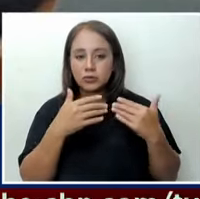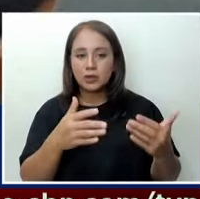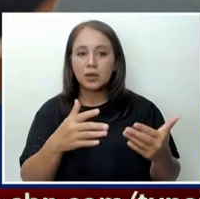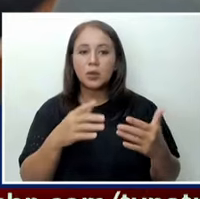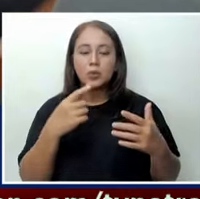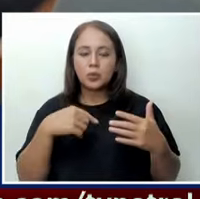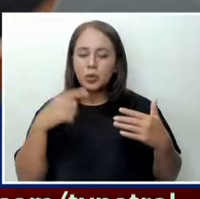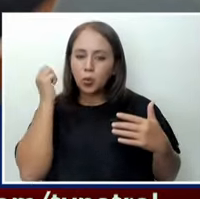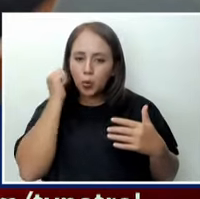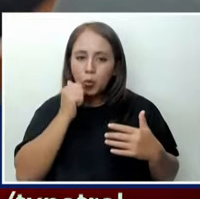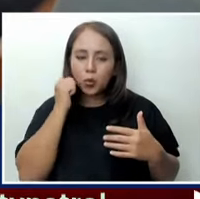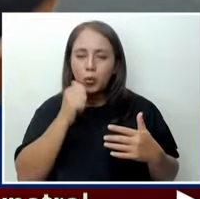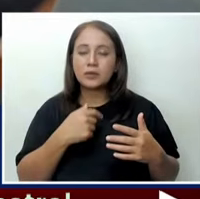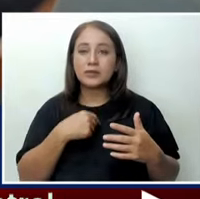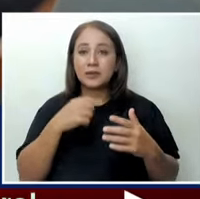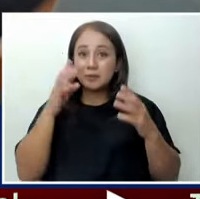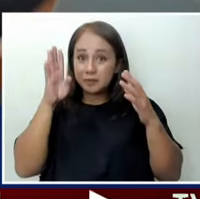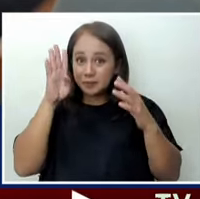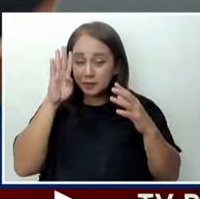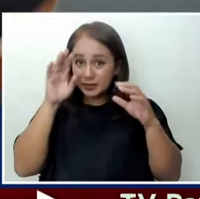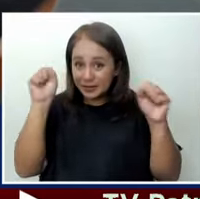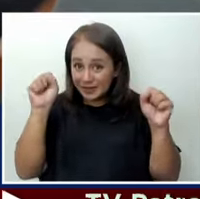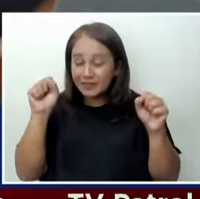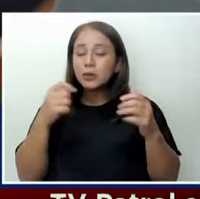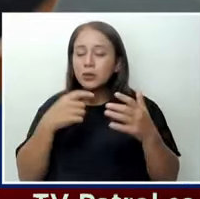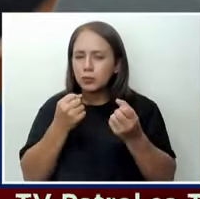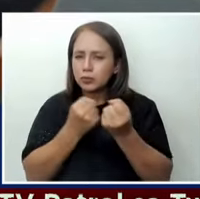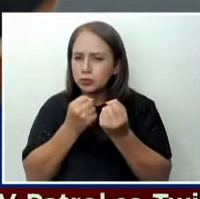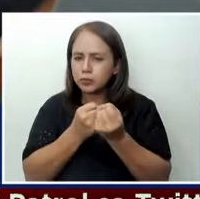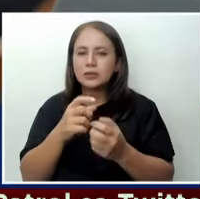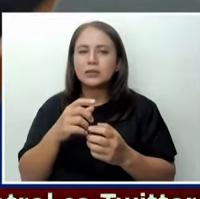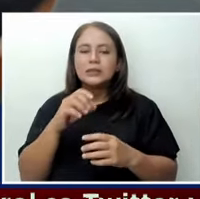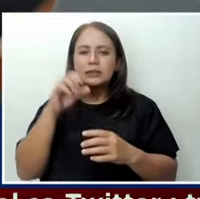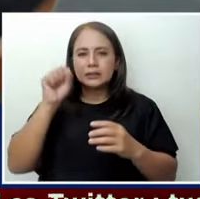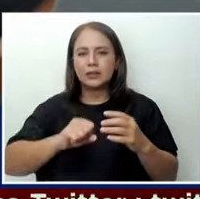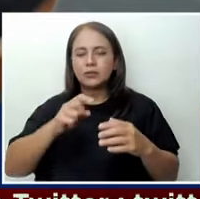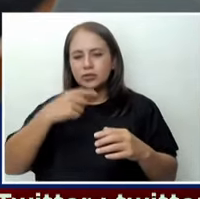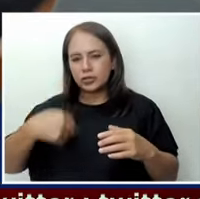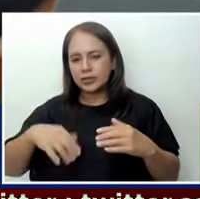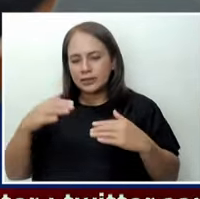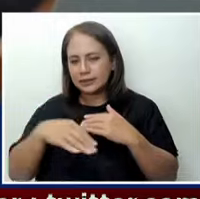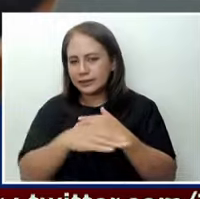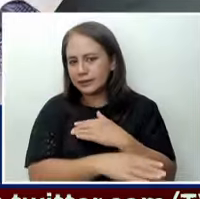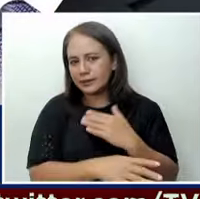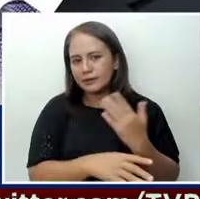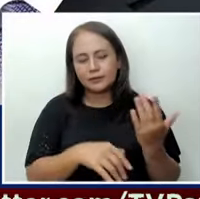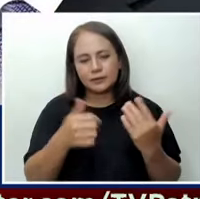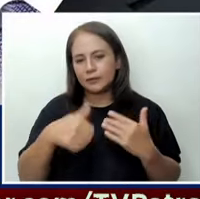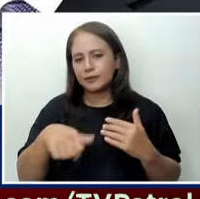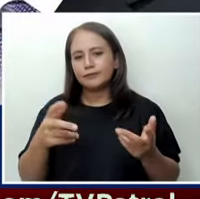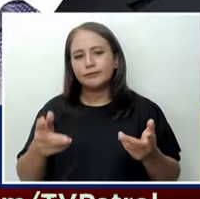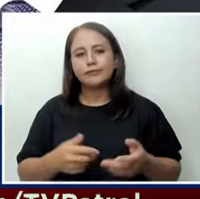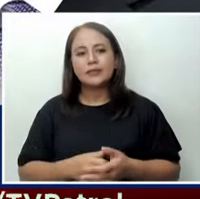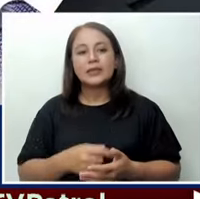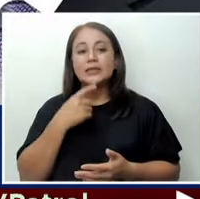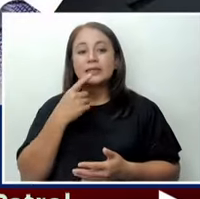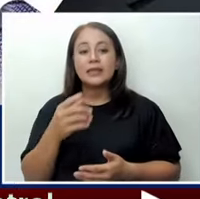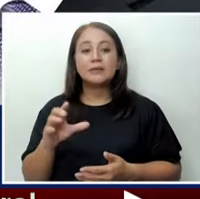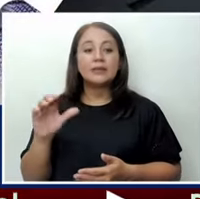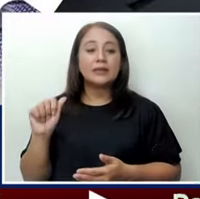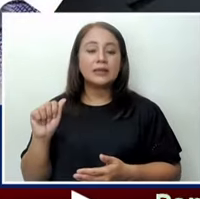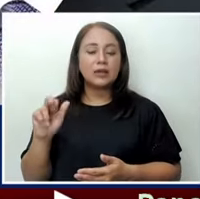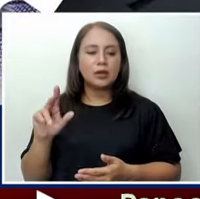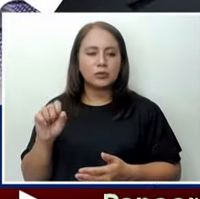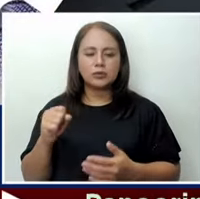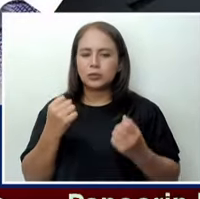always have your back in the South China Sea or elsewhere in the region. Ayon kay Carlson, tumibay